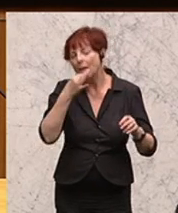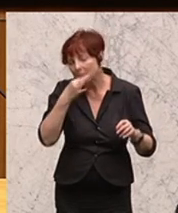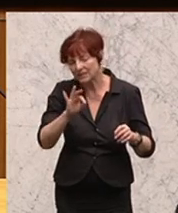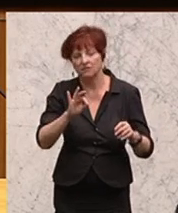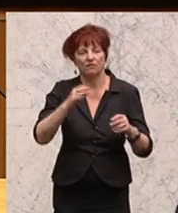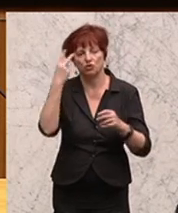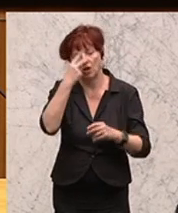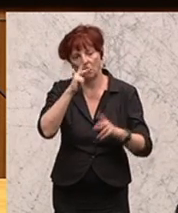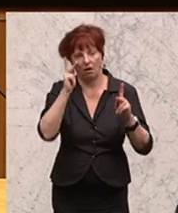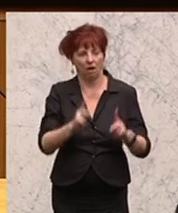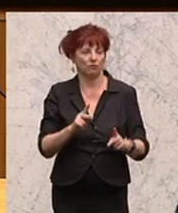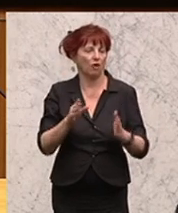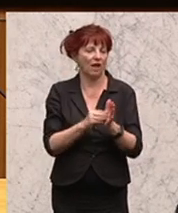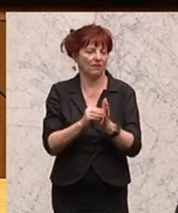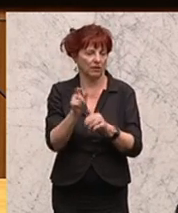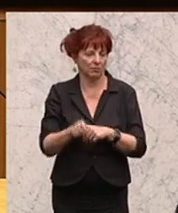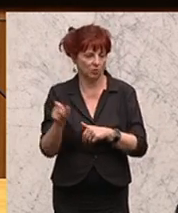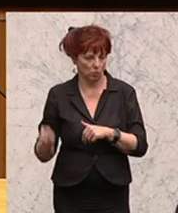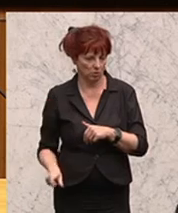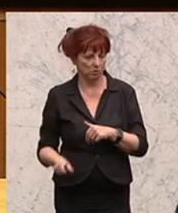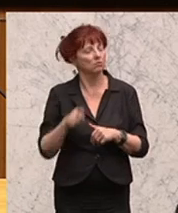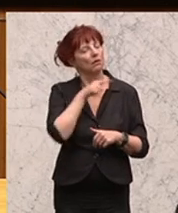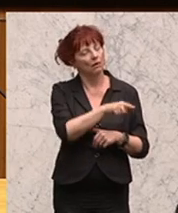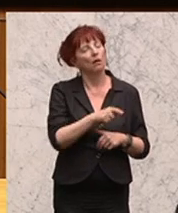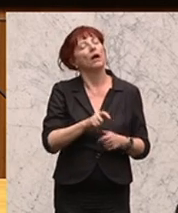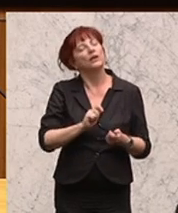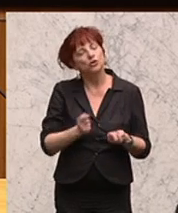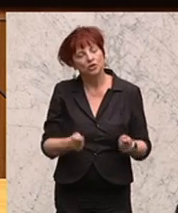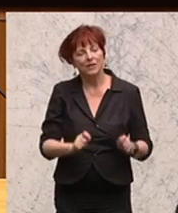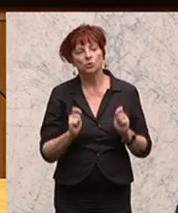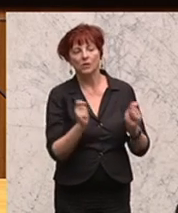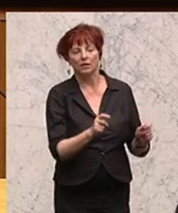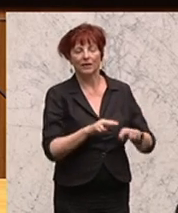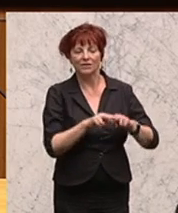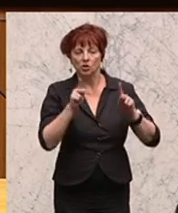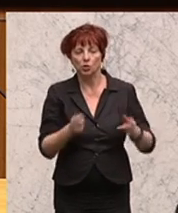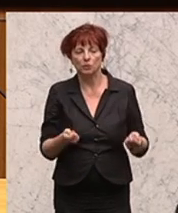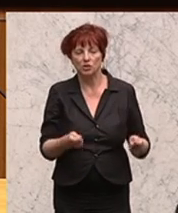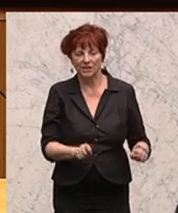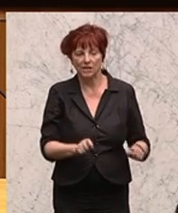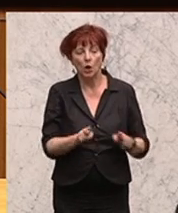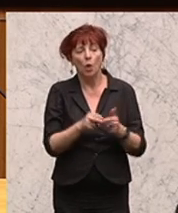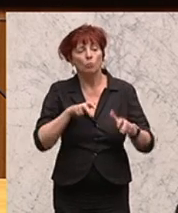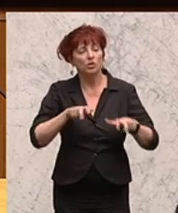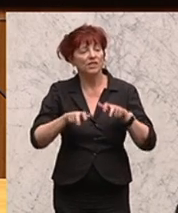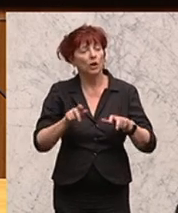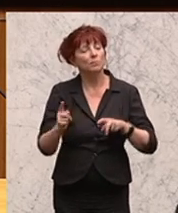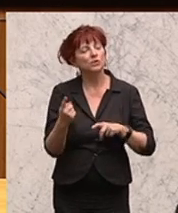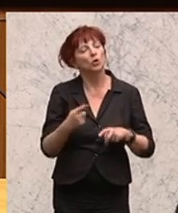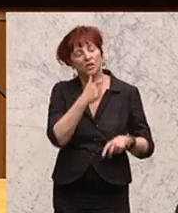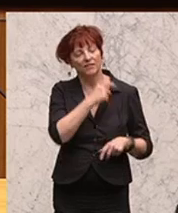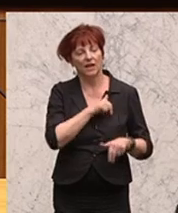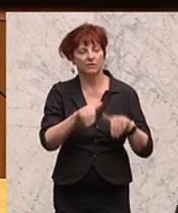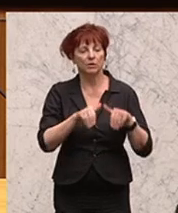unterfertigten Abgeordneten stellen folgenden Entschließungsantrag. Der Nationalrat wolle beschließen, die Bundesregierung, insbesondere der Minister für Finanzen,